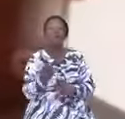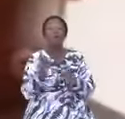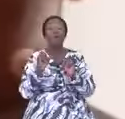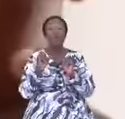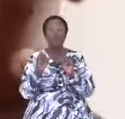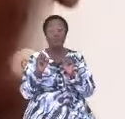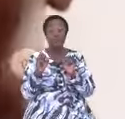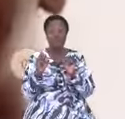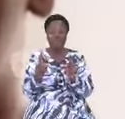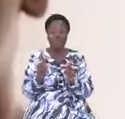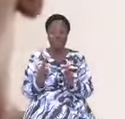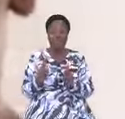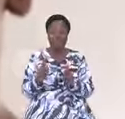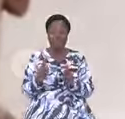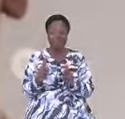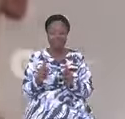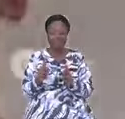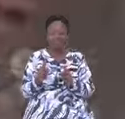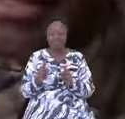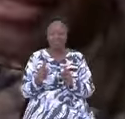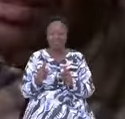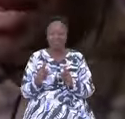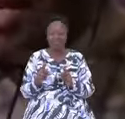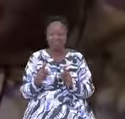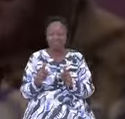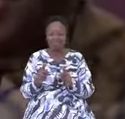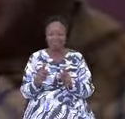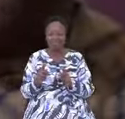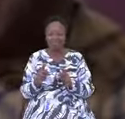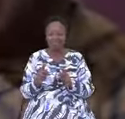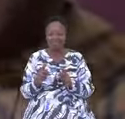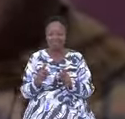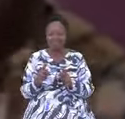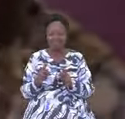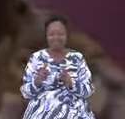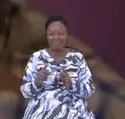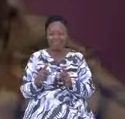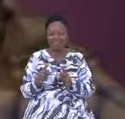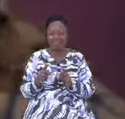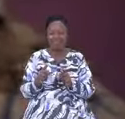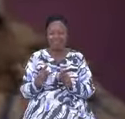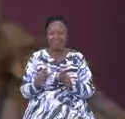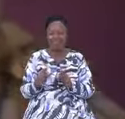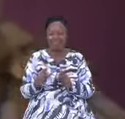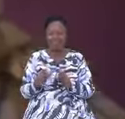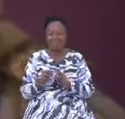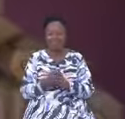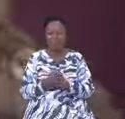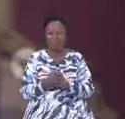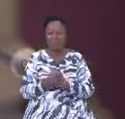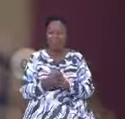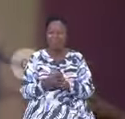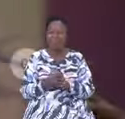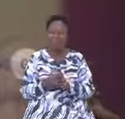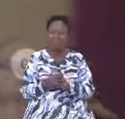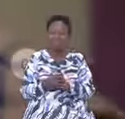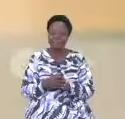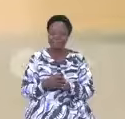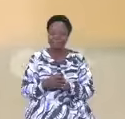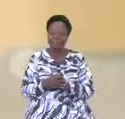majeures est étonnant et je peux dire que c'est vraiment un miracle non mérité